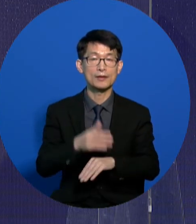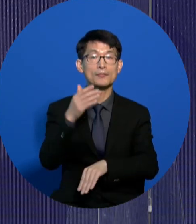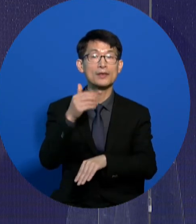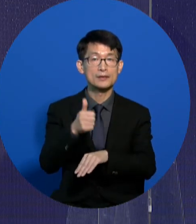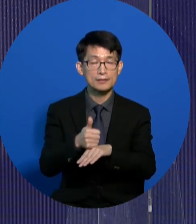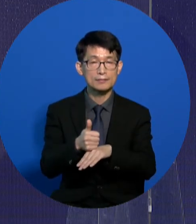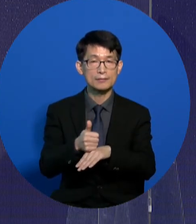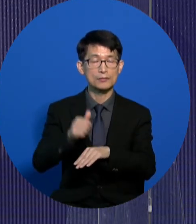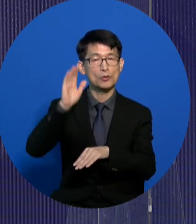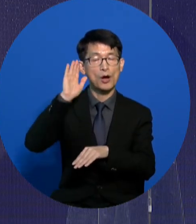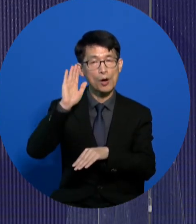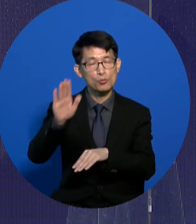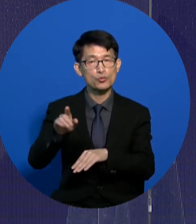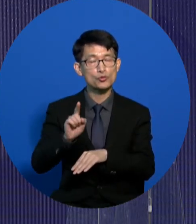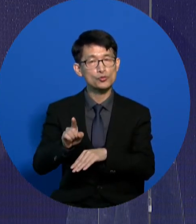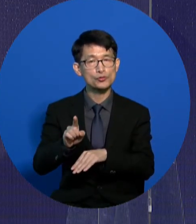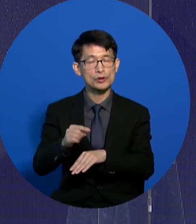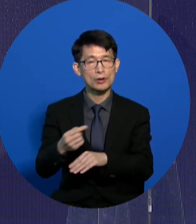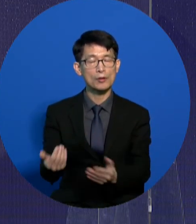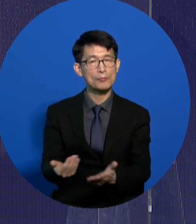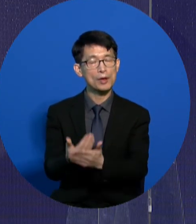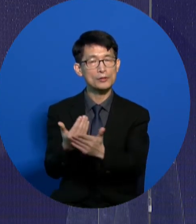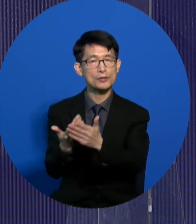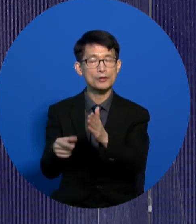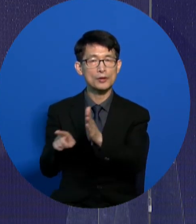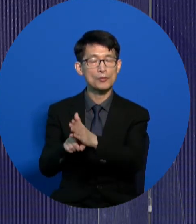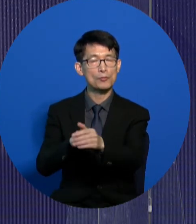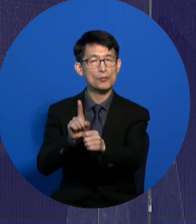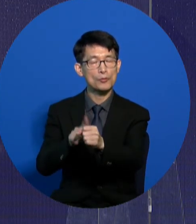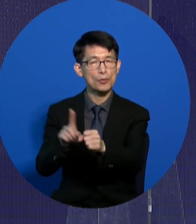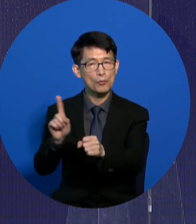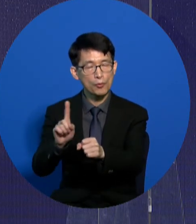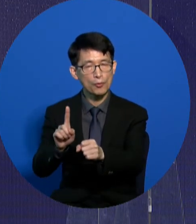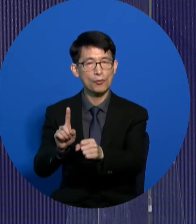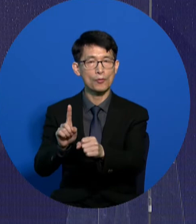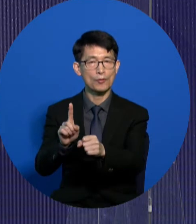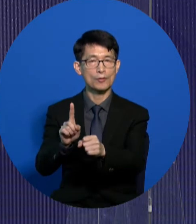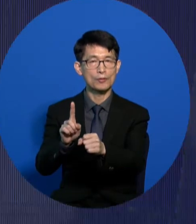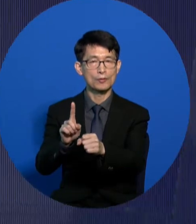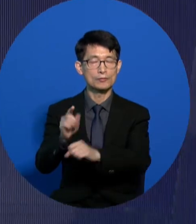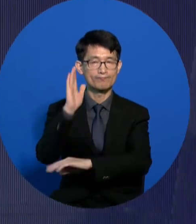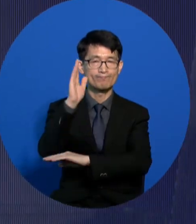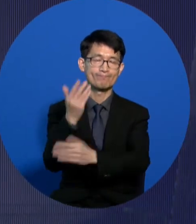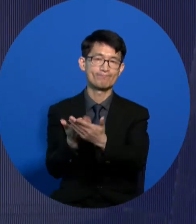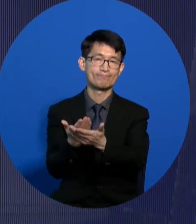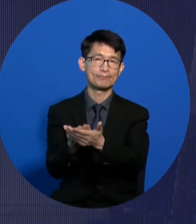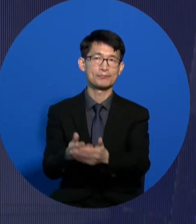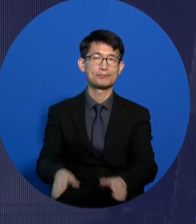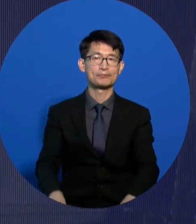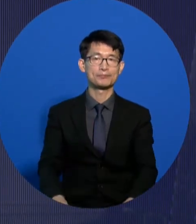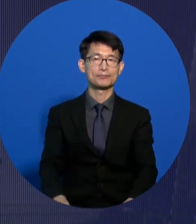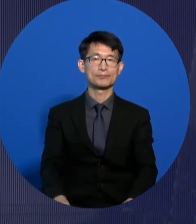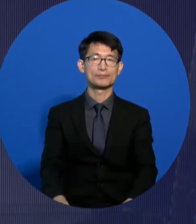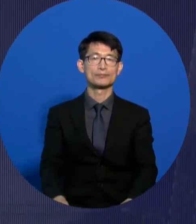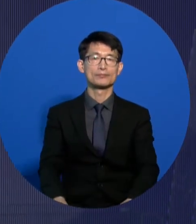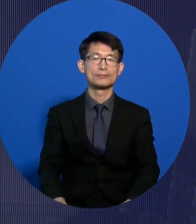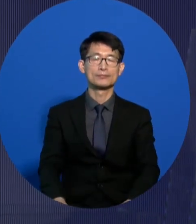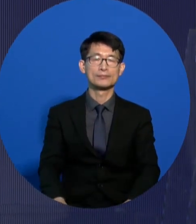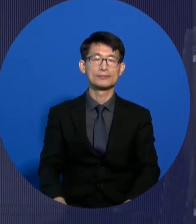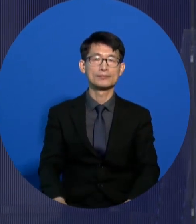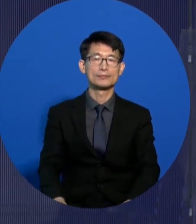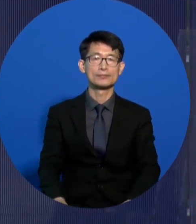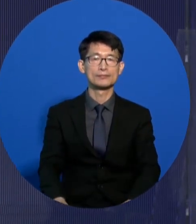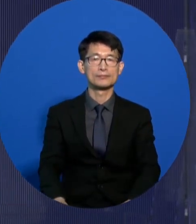마지막으로 앞으로 어떻게 해야 된다라는 방향성에 대해서 짧게 이야기해 주십시오. 네.